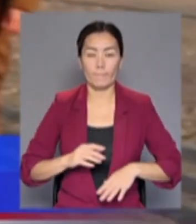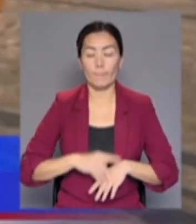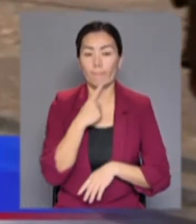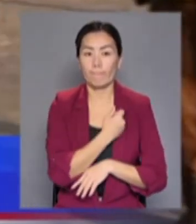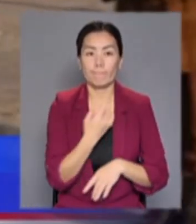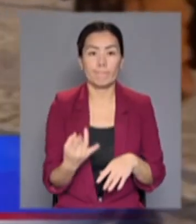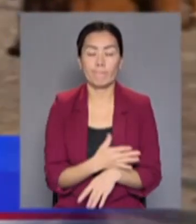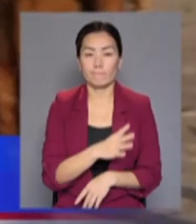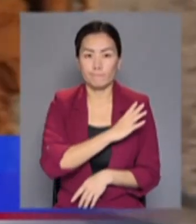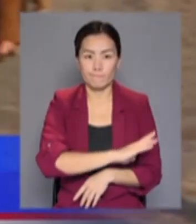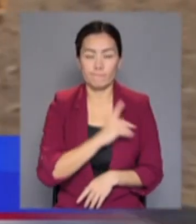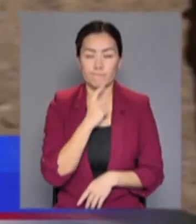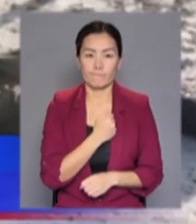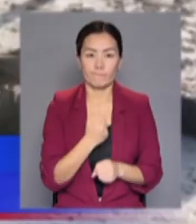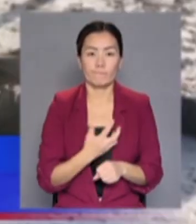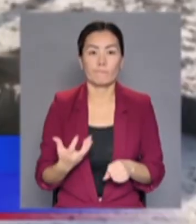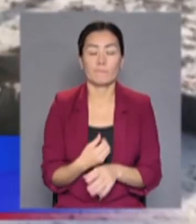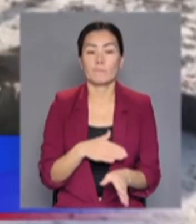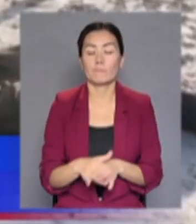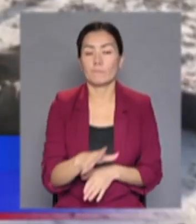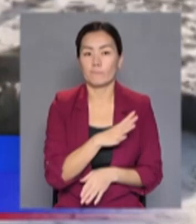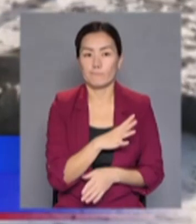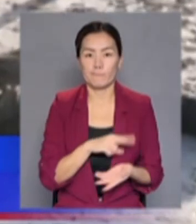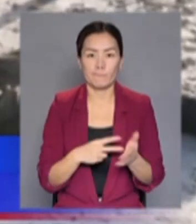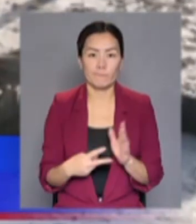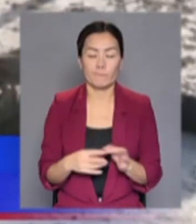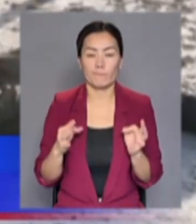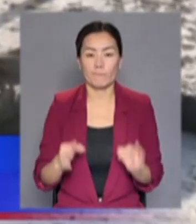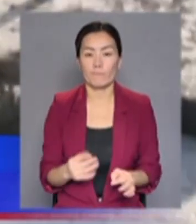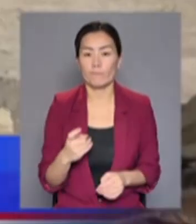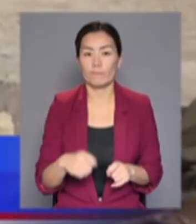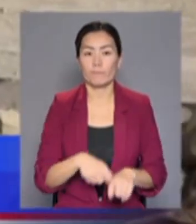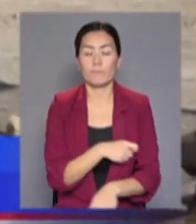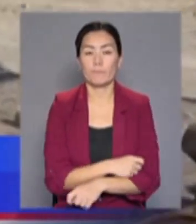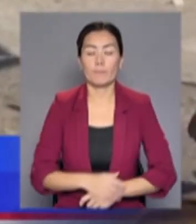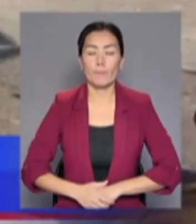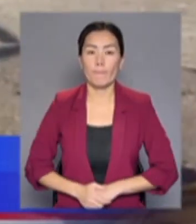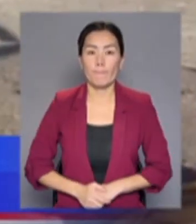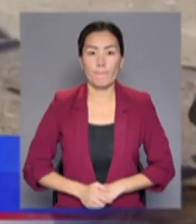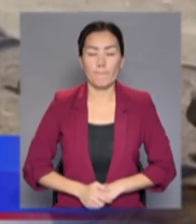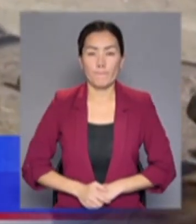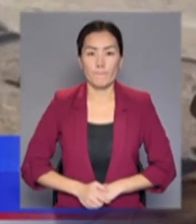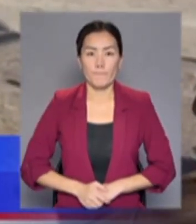Солдаты, впервые взявшие в руки оружие, успешно выполнили утвержденный норматив 100 метров.